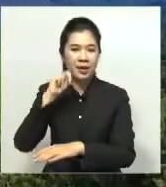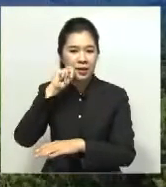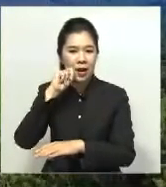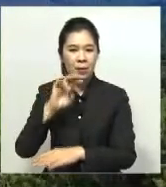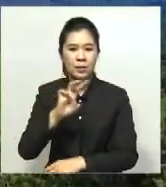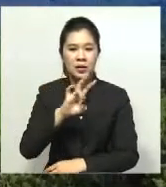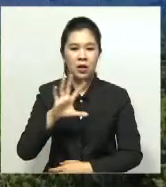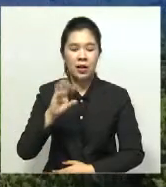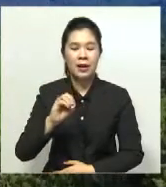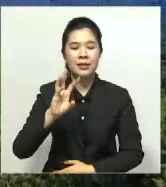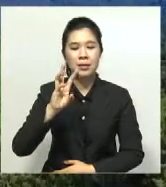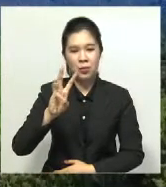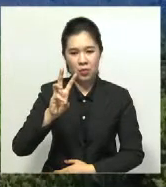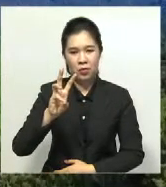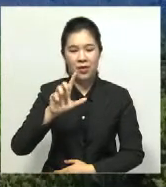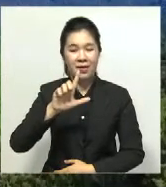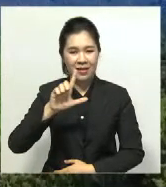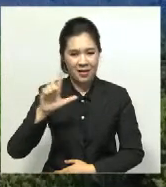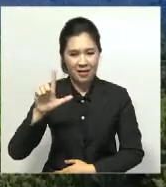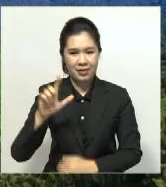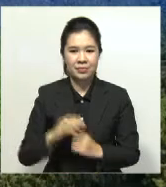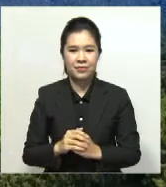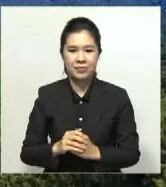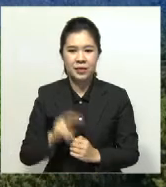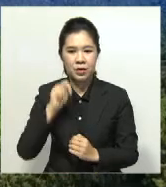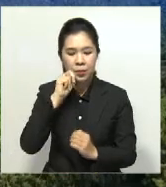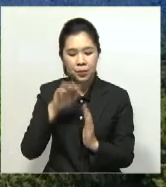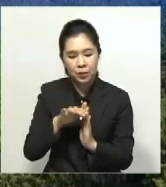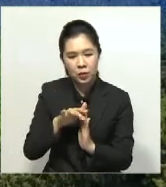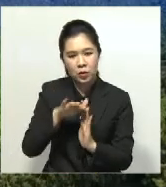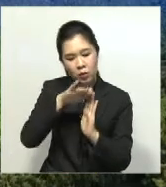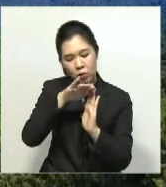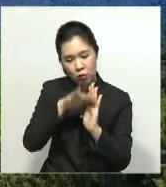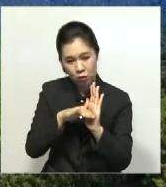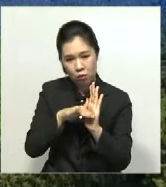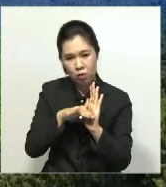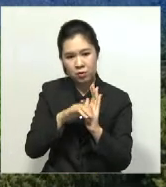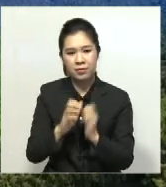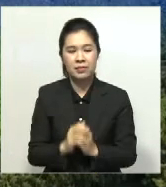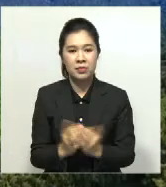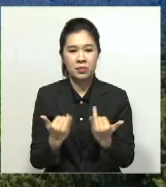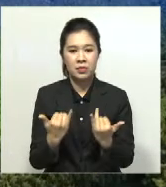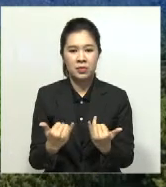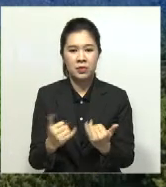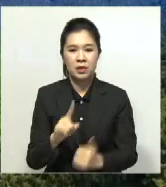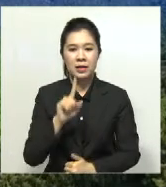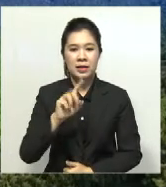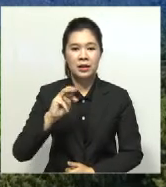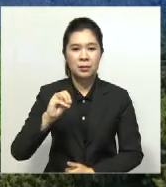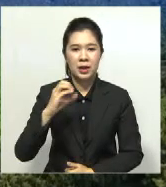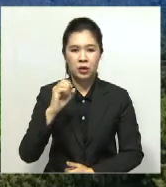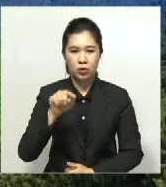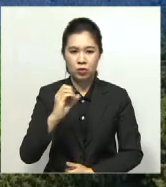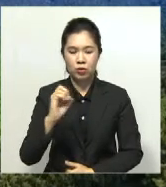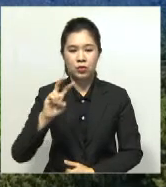มาณน้ำ756ล้านลูกบาศก์เมตรนะคะน้ำล้นทางระบายน้ำลดลงค่ะล่าสุดนั้นอยู่ที่1เมตร2เซน